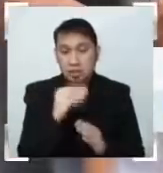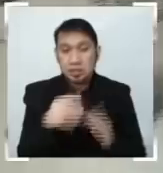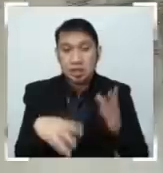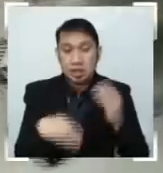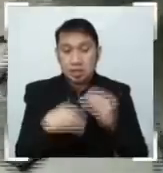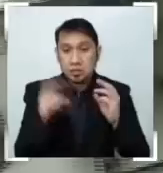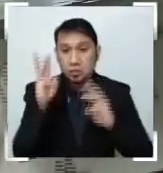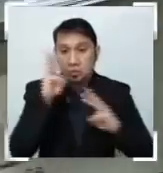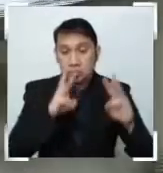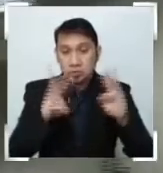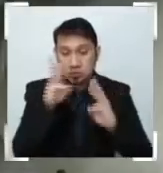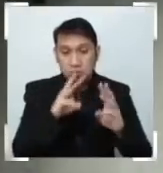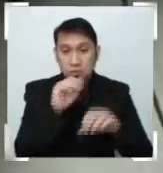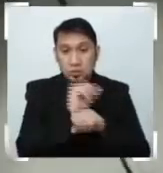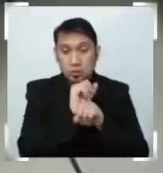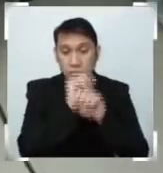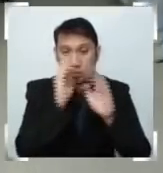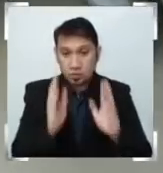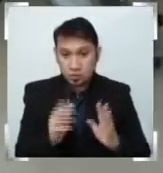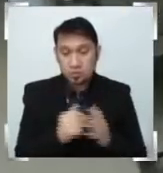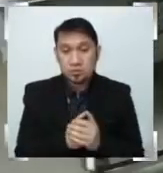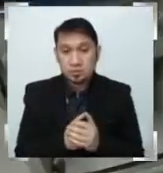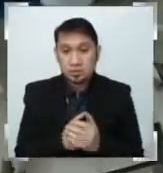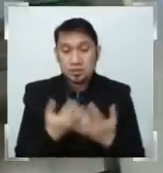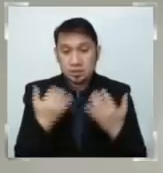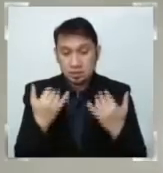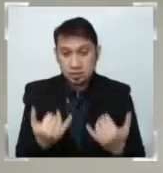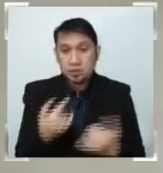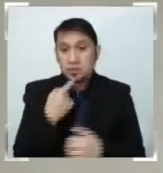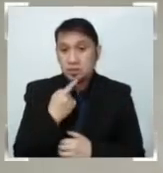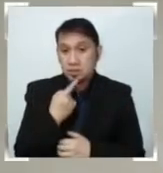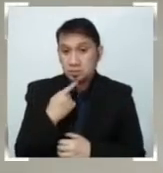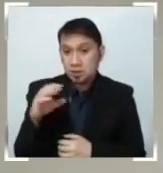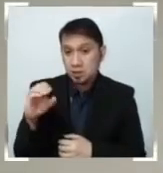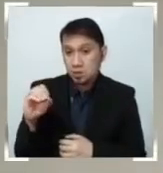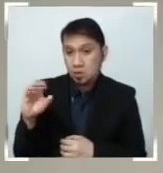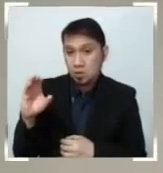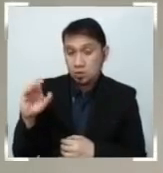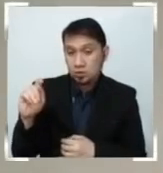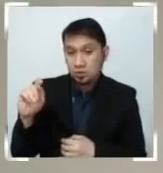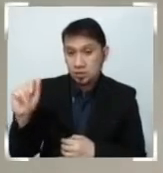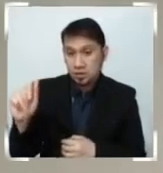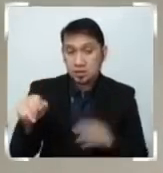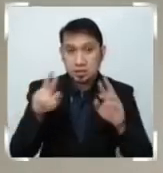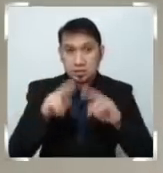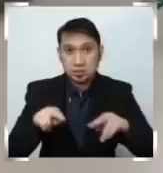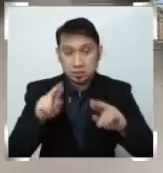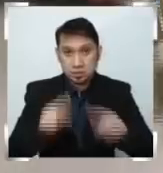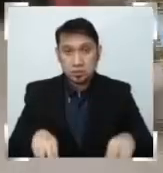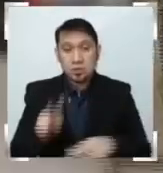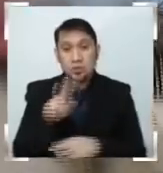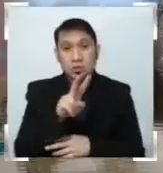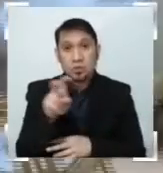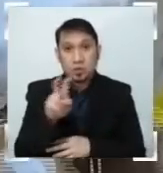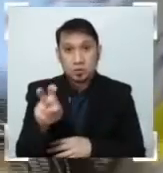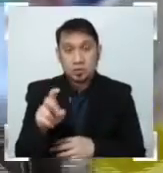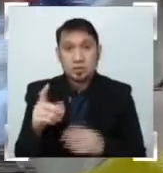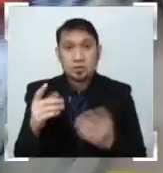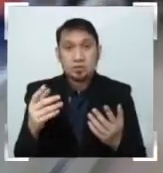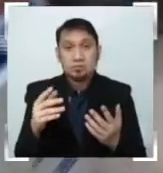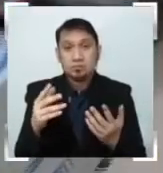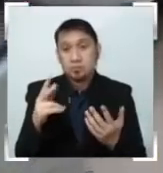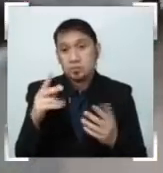manggagawa. Sa gitna ng mga ito, sa taya ng Okta Research, posibleng mas bumaba pa sa 200 ng 7-day average sa Metro